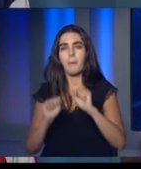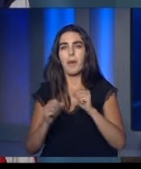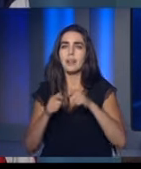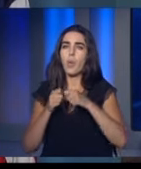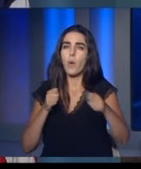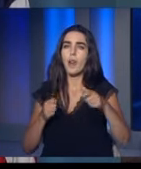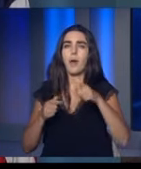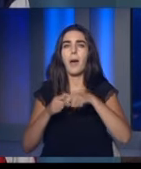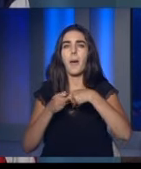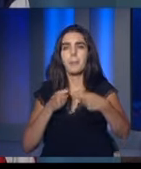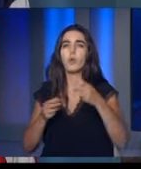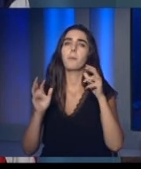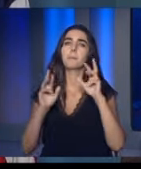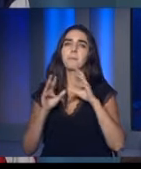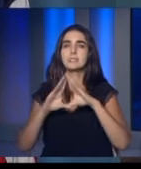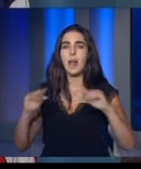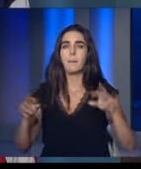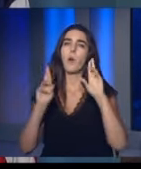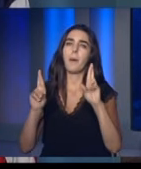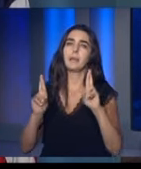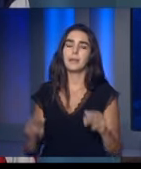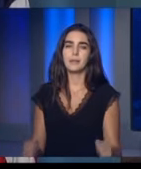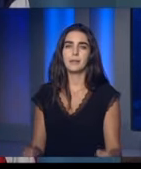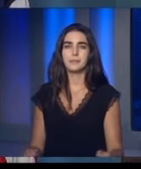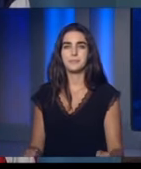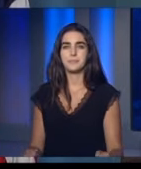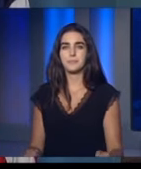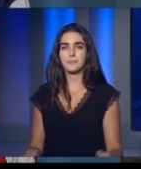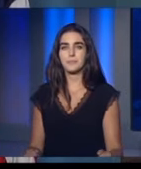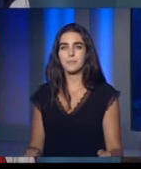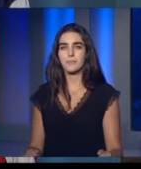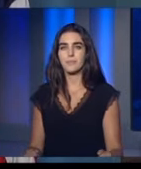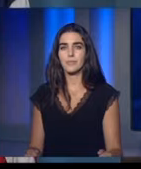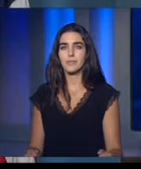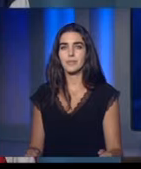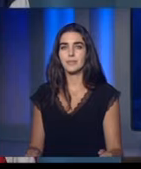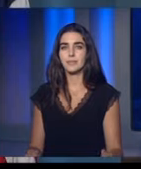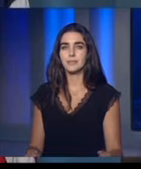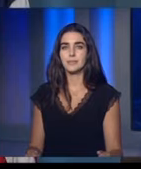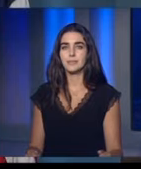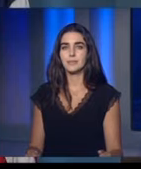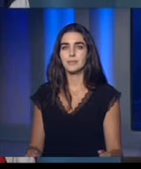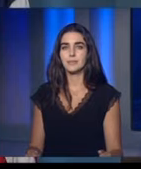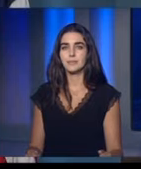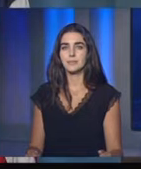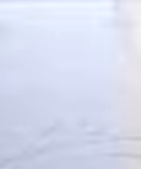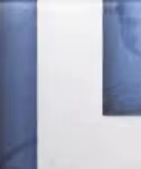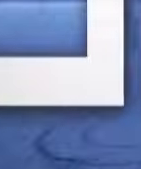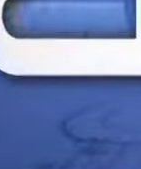واللبنانيين بالعودة إلى ديارهم مع ضمانات طويلة الأمد بالسلامة والأمن.